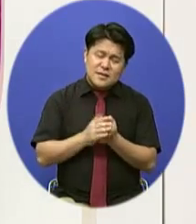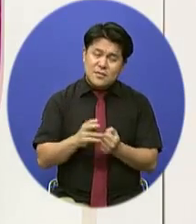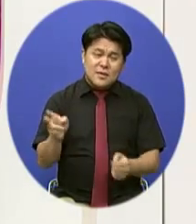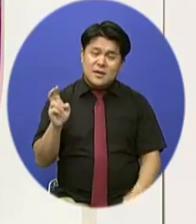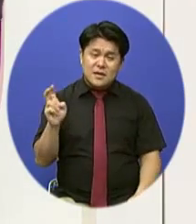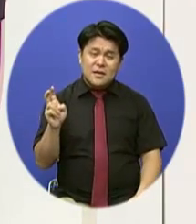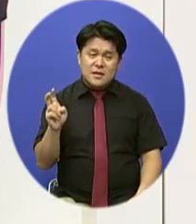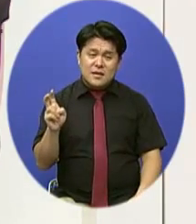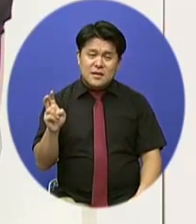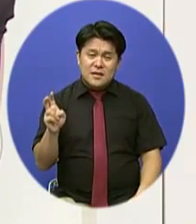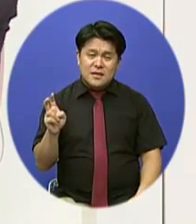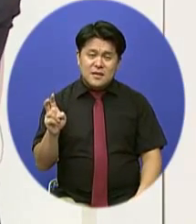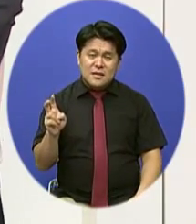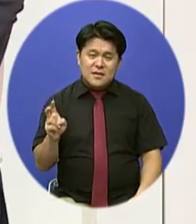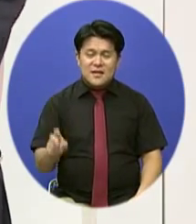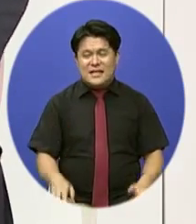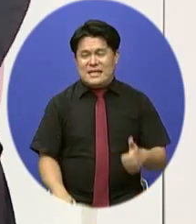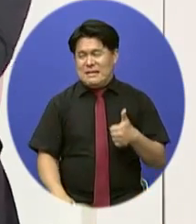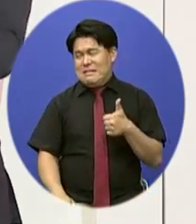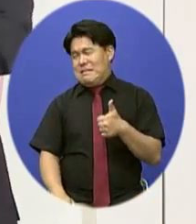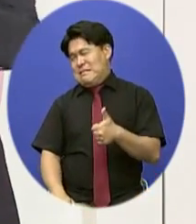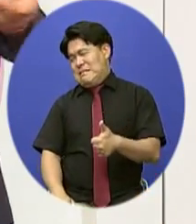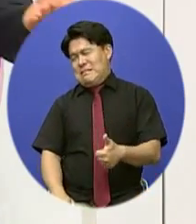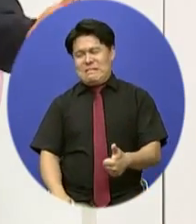때문인가 봐.